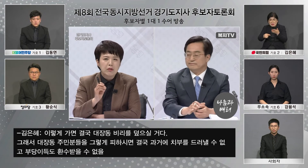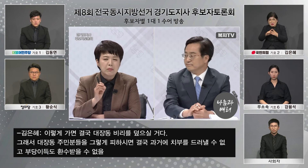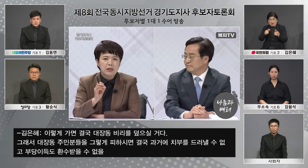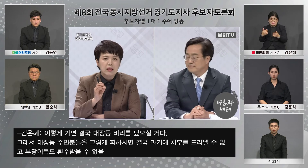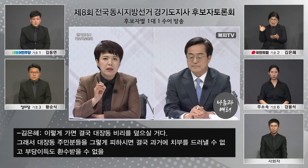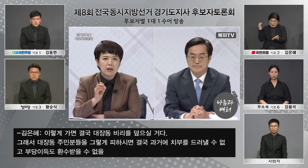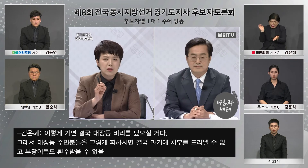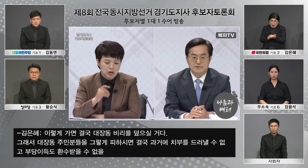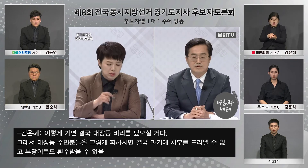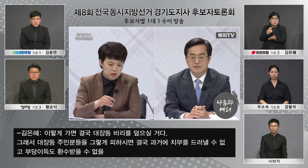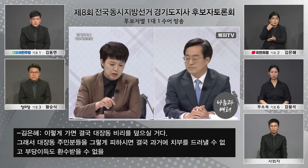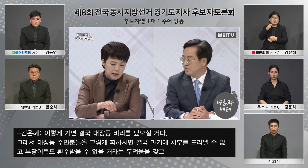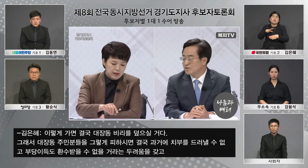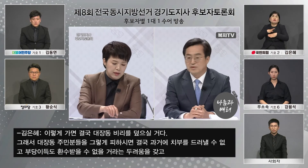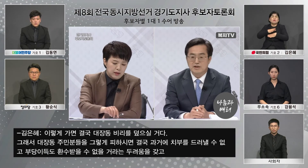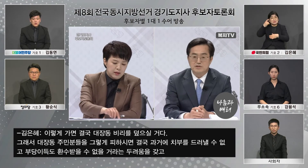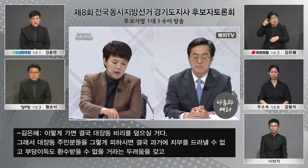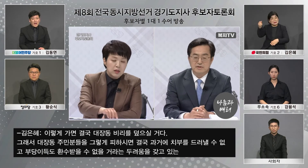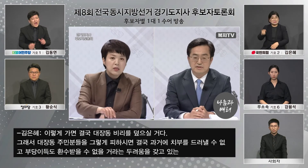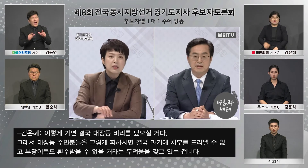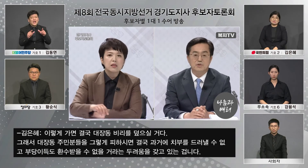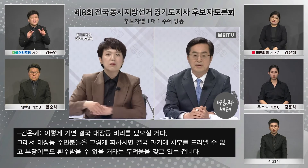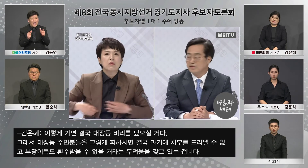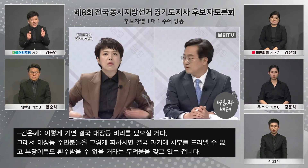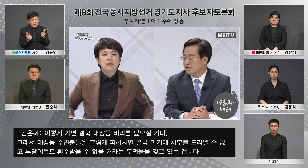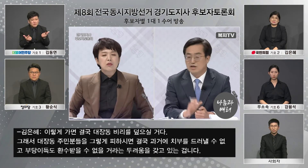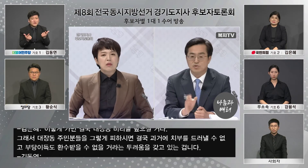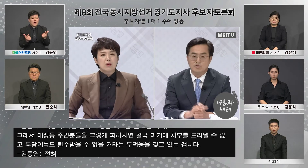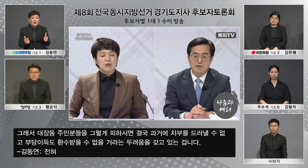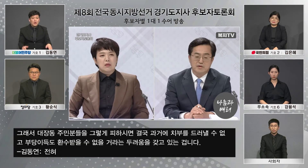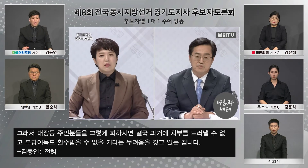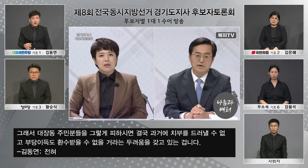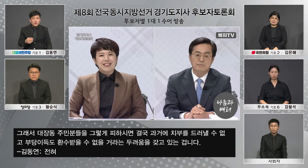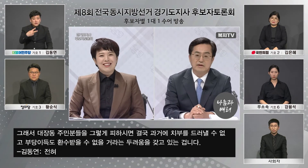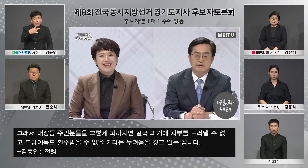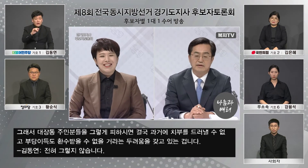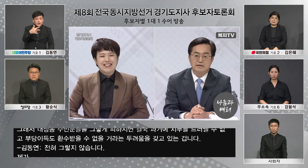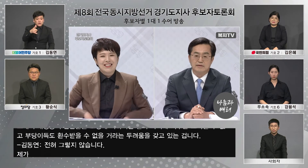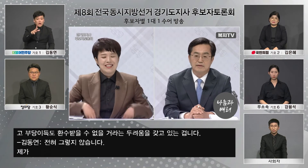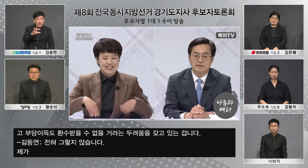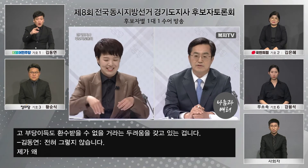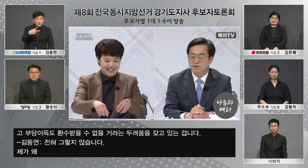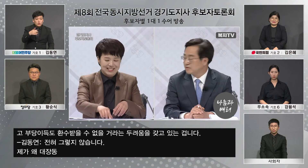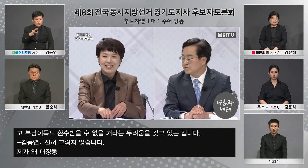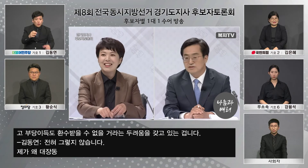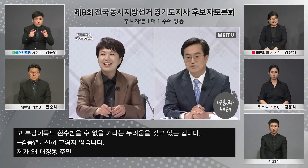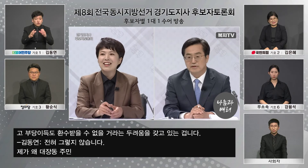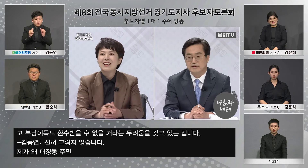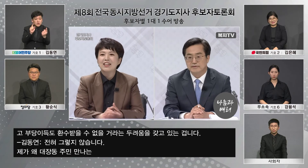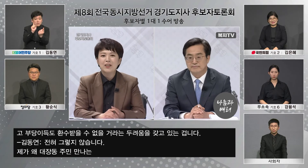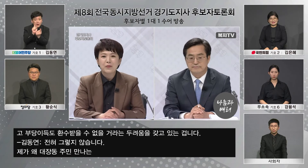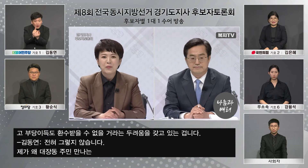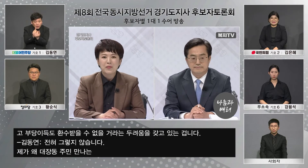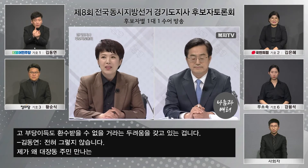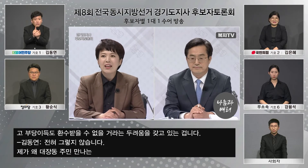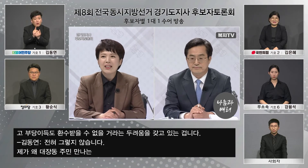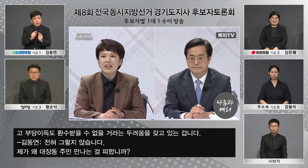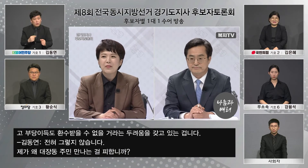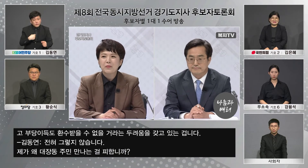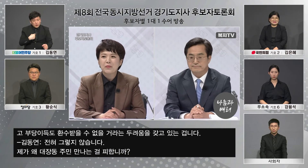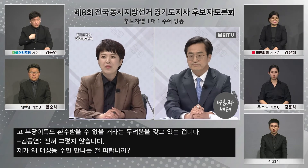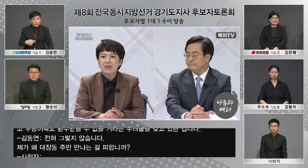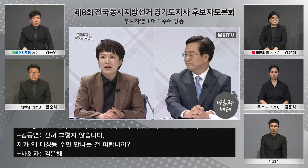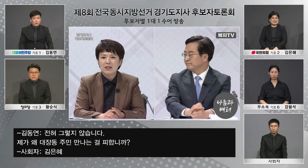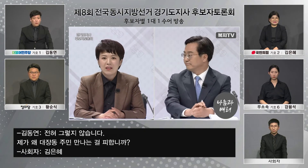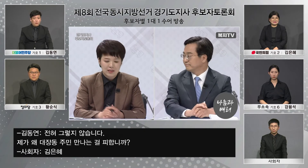갖고 있는 겁니다. 저는 전혀 그렇지 않습니까? 제가 지금- 왜 대장동 주민 만나는 걸 피합니까? 김은혜 의원님 남은 시간이 50초 정도인데요. 네네.